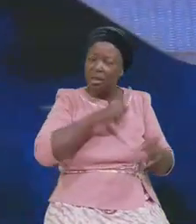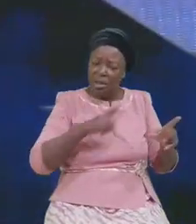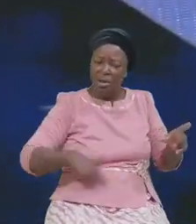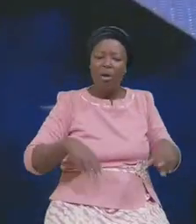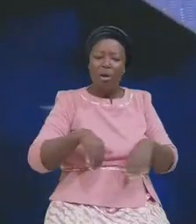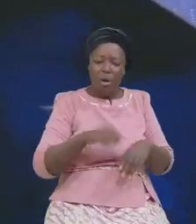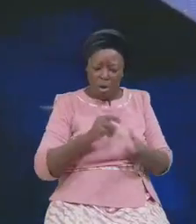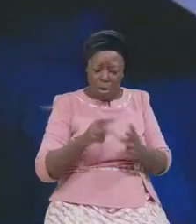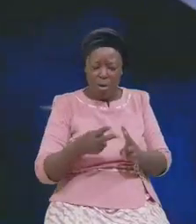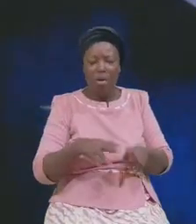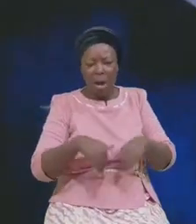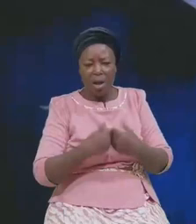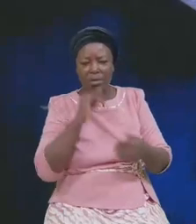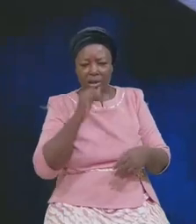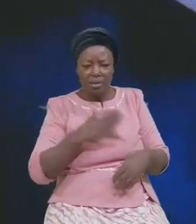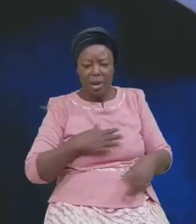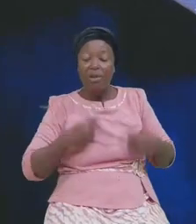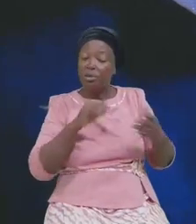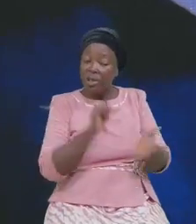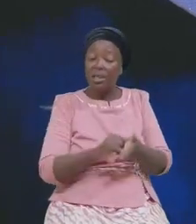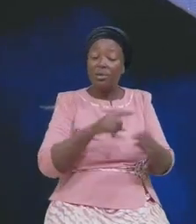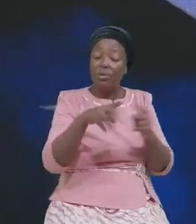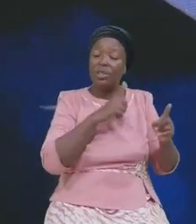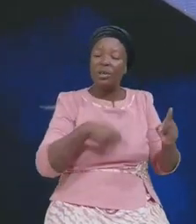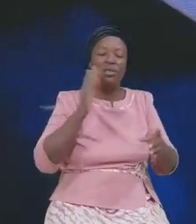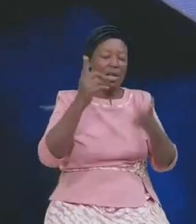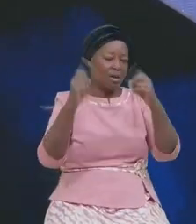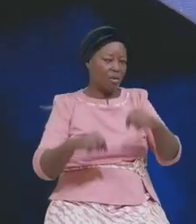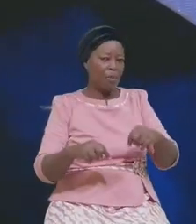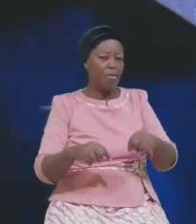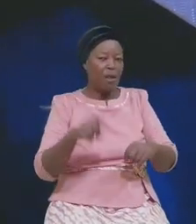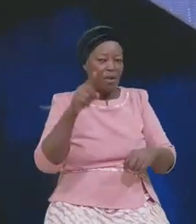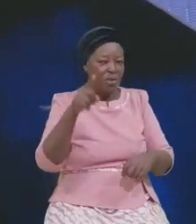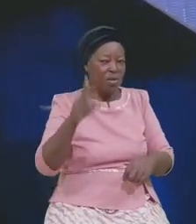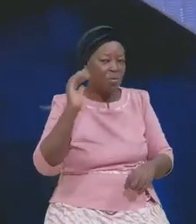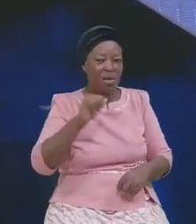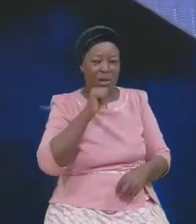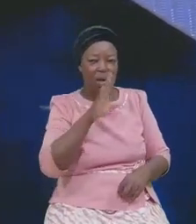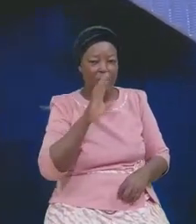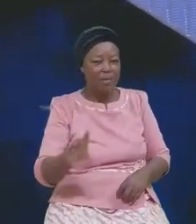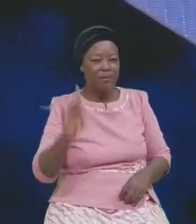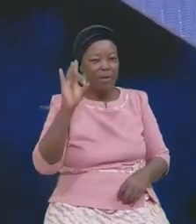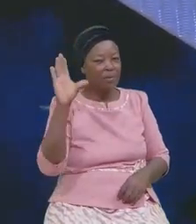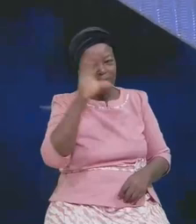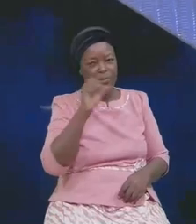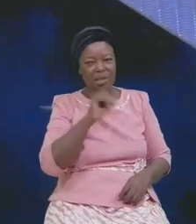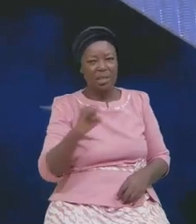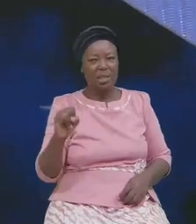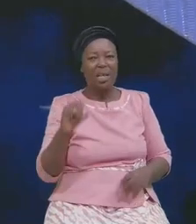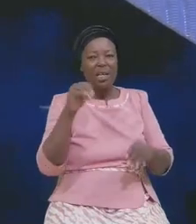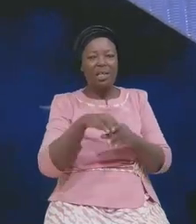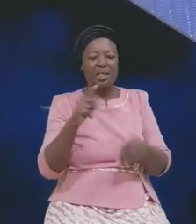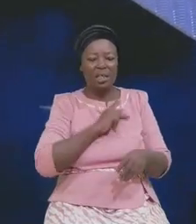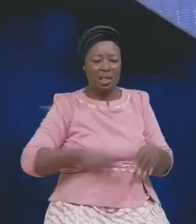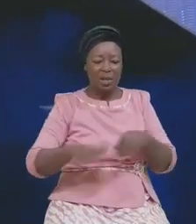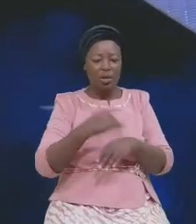Seigneur pour que lorsque le Seigneur va retourner, vous ne soyez pas trouvé manquant dans le royaume de Dieu